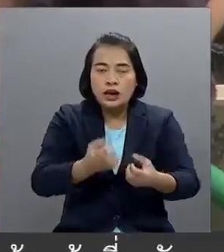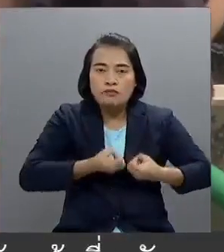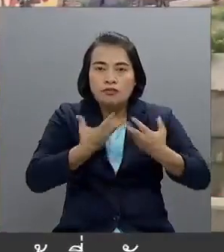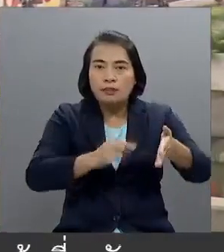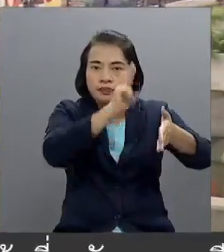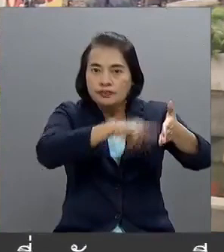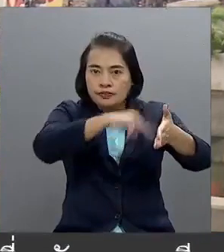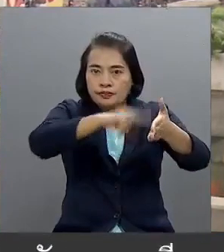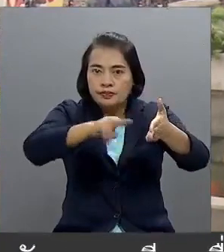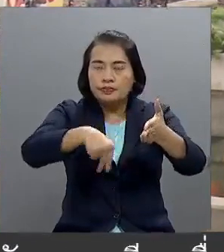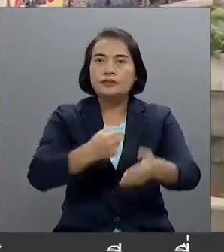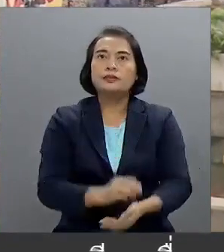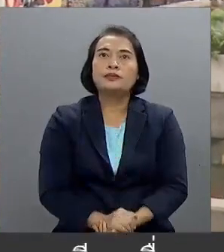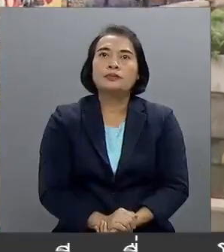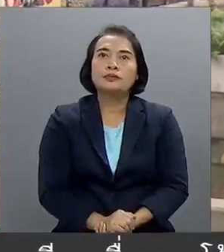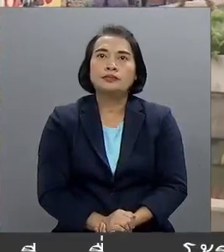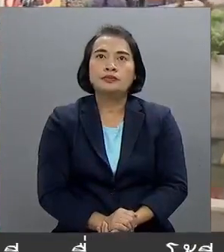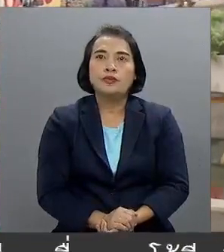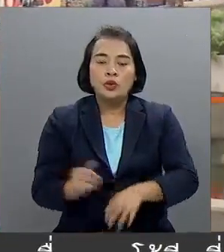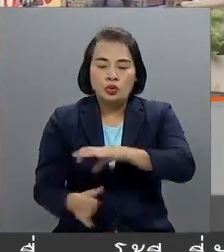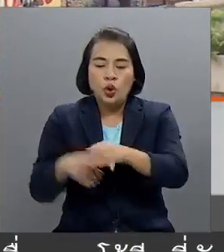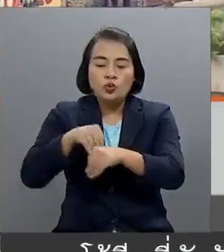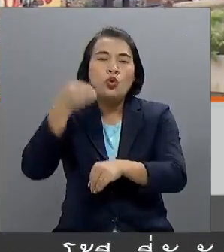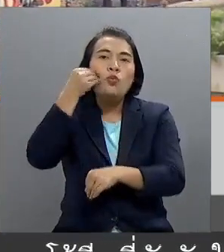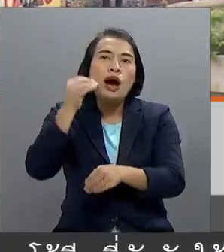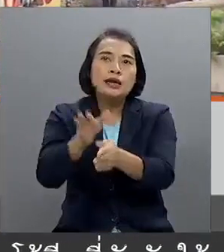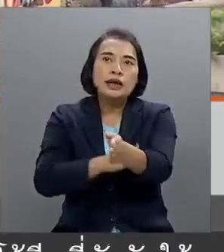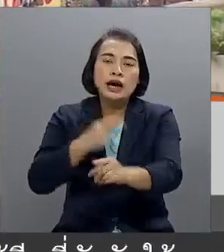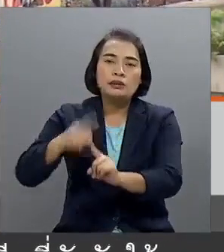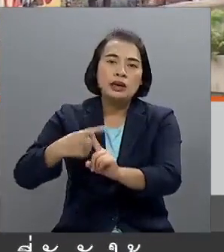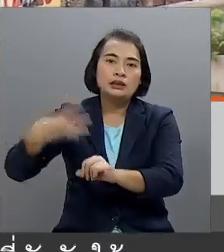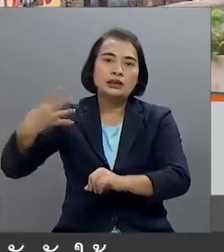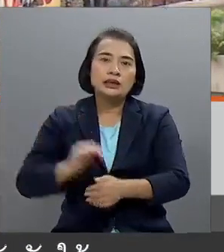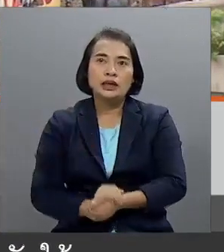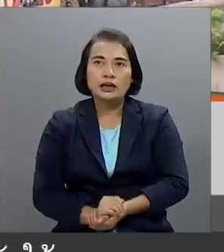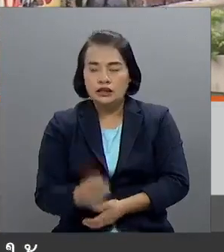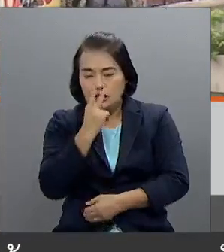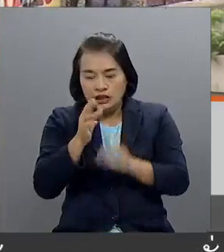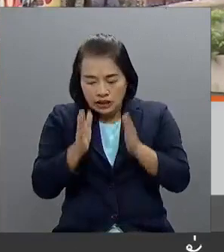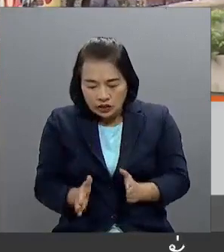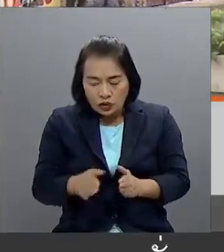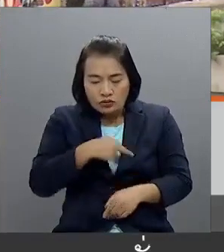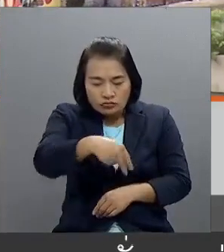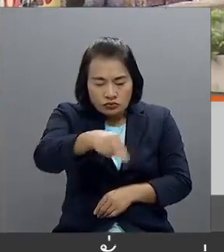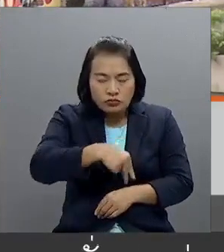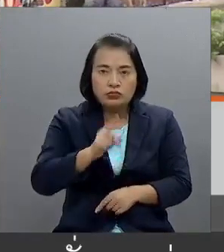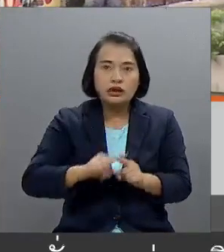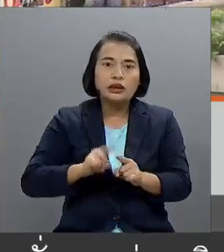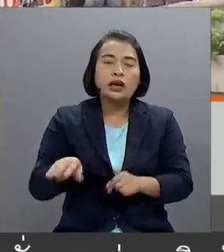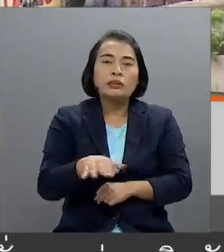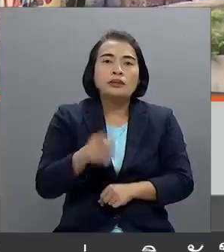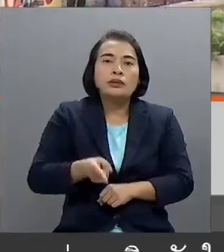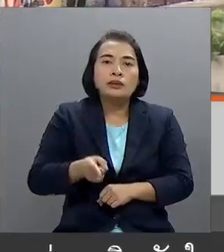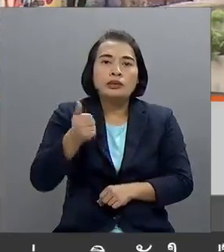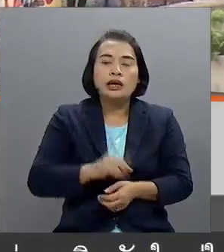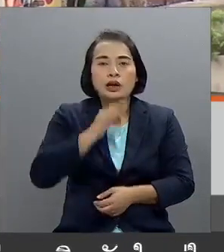ไม่ได้ออกจากบ้านมามันเกือบ4เดือนแล้วอยู่แถวบ้านตลอดเลยแล้วก็มาเห็นผู้คนเนี่ยเริ่มกลับมาใช้ชีวิตอย่างปกติแล้วแล้วก็รู้สึกดีที่ว่ามีโอกาสได้แบ